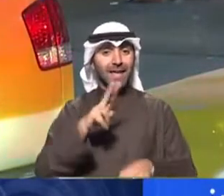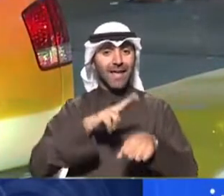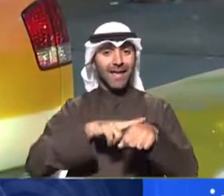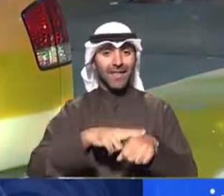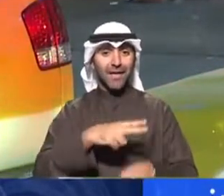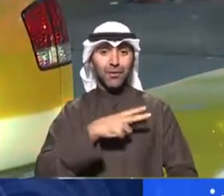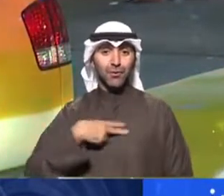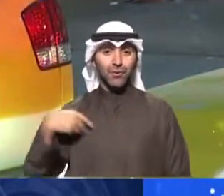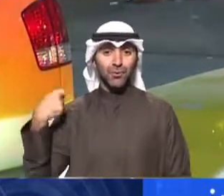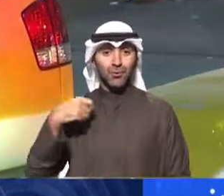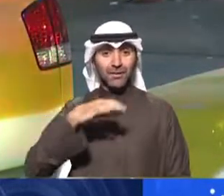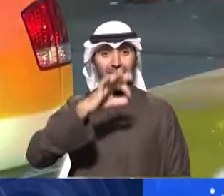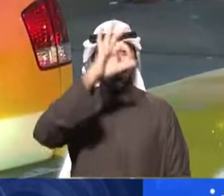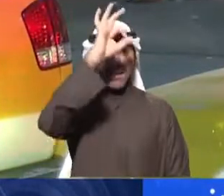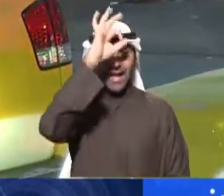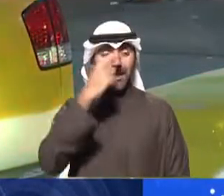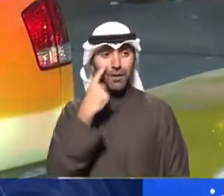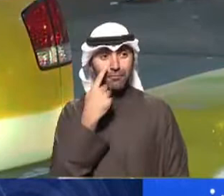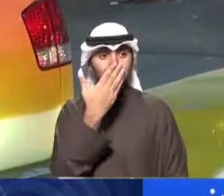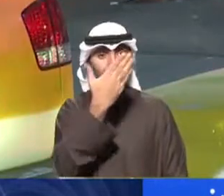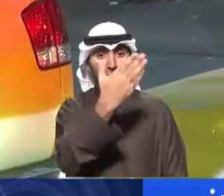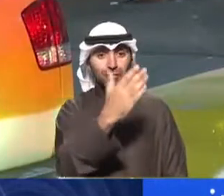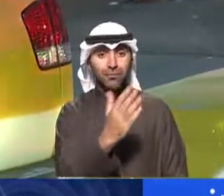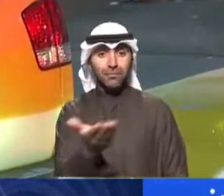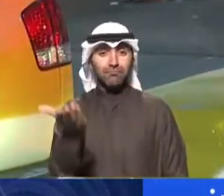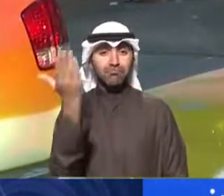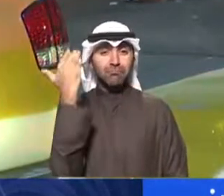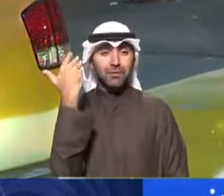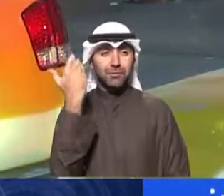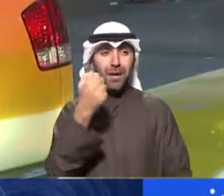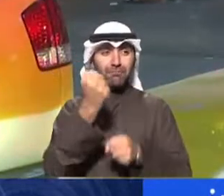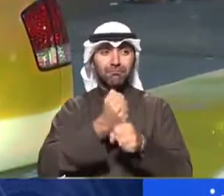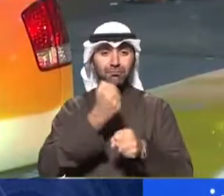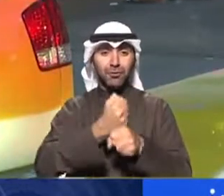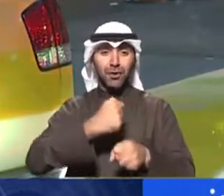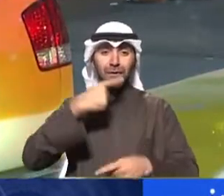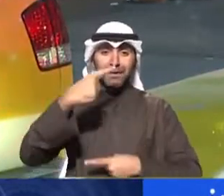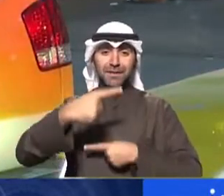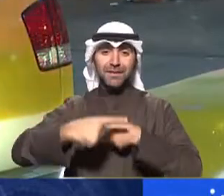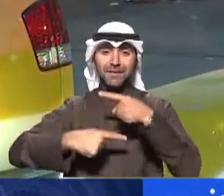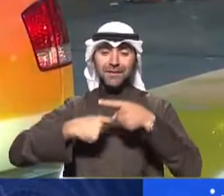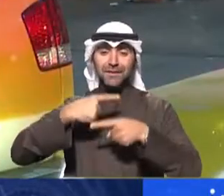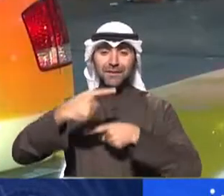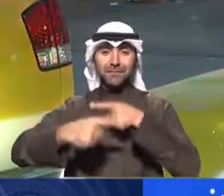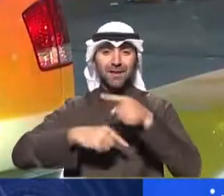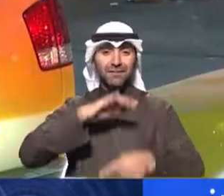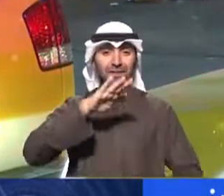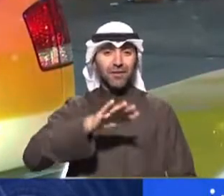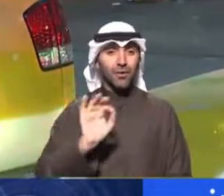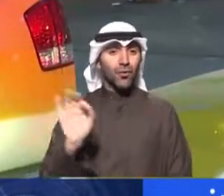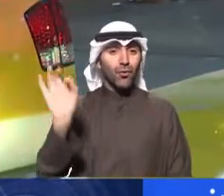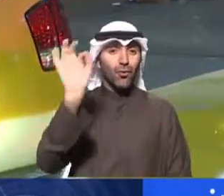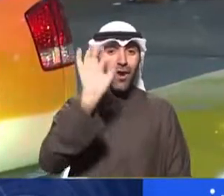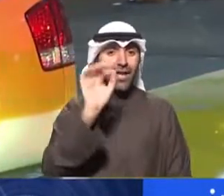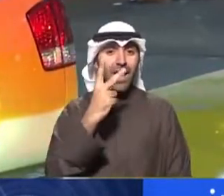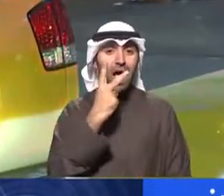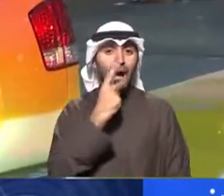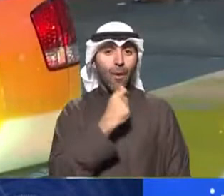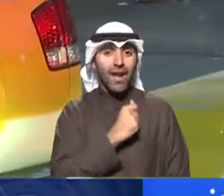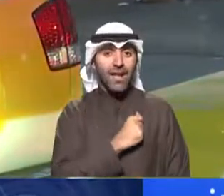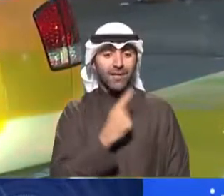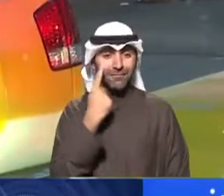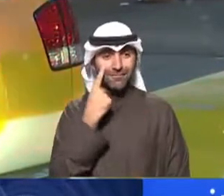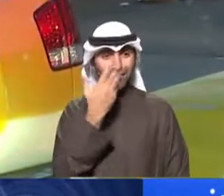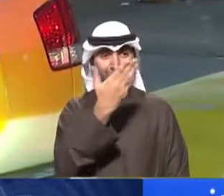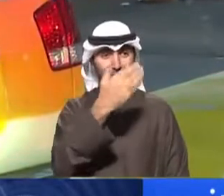كافة المجمعات والمحال التجارية في محافظة حولي. ونحن الآن متواجدين